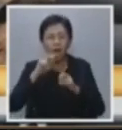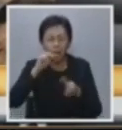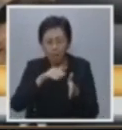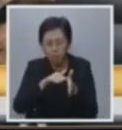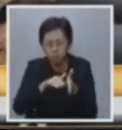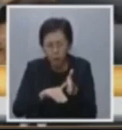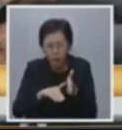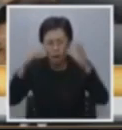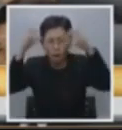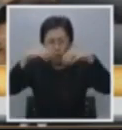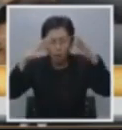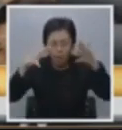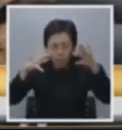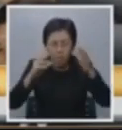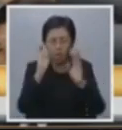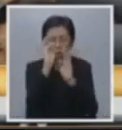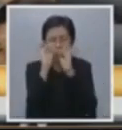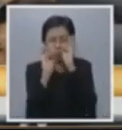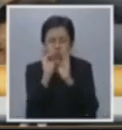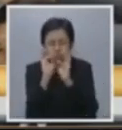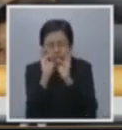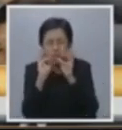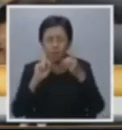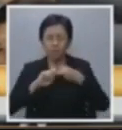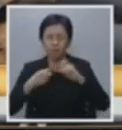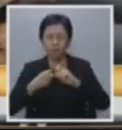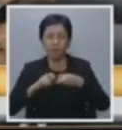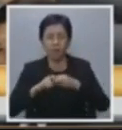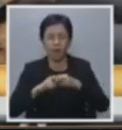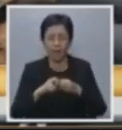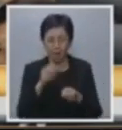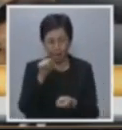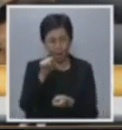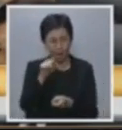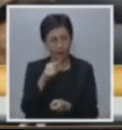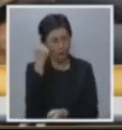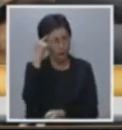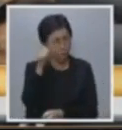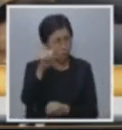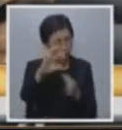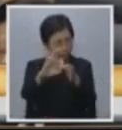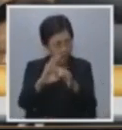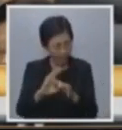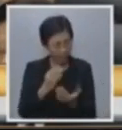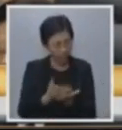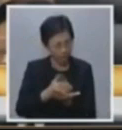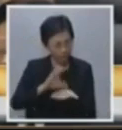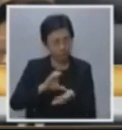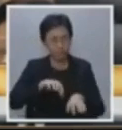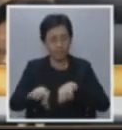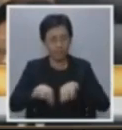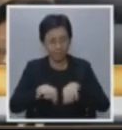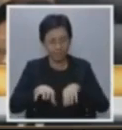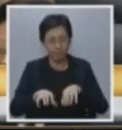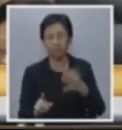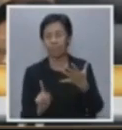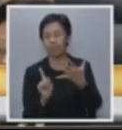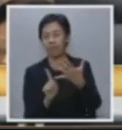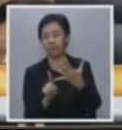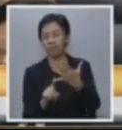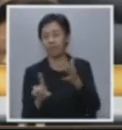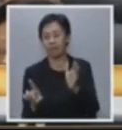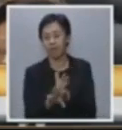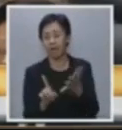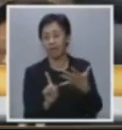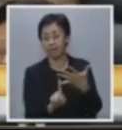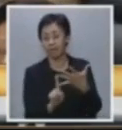ซึ่งแน่นอนที่สุดงบประมาณก็จะต้องสะท้อนความต้องการจากความเปลี่ยนแปลงที่ปรากฏส่วนสุดท้ายเนี่ยก็คือ